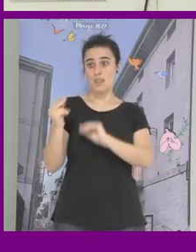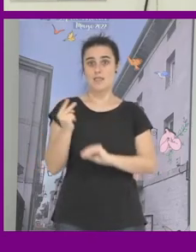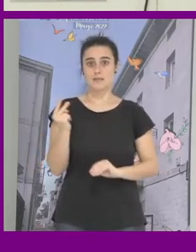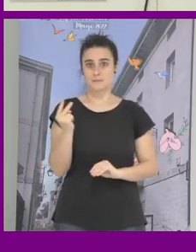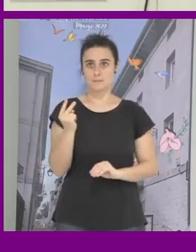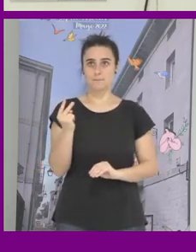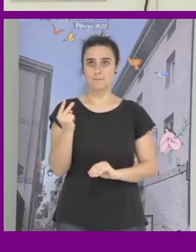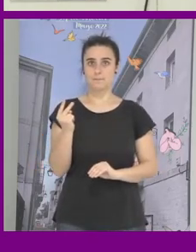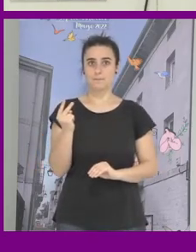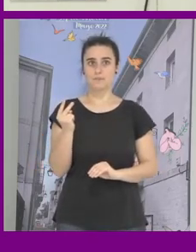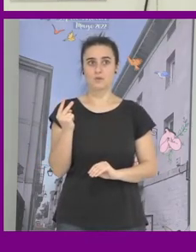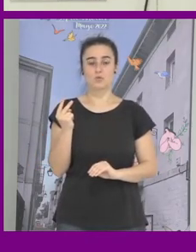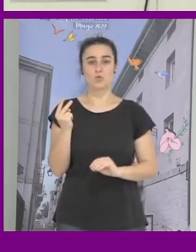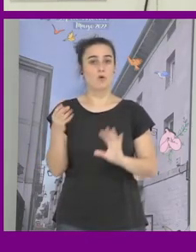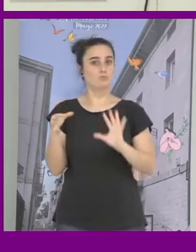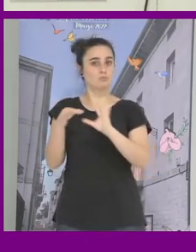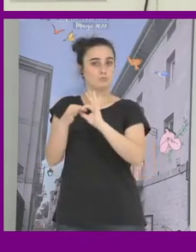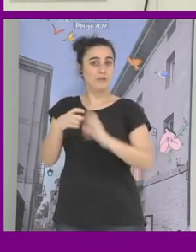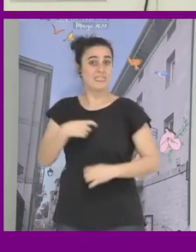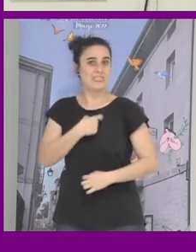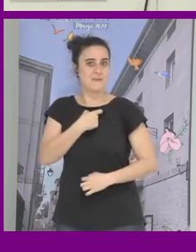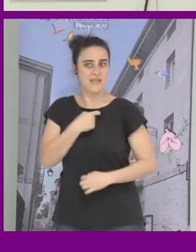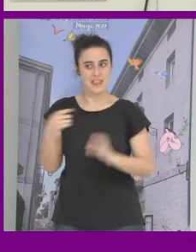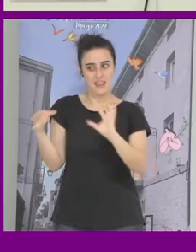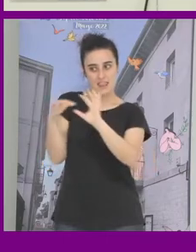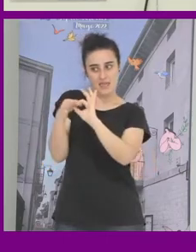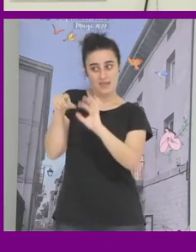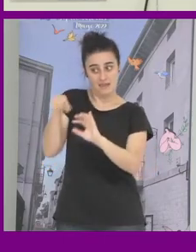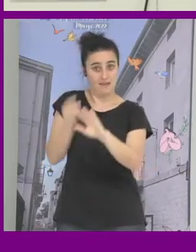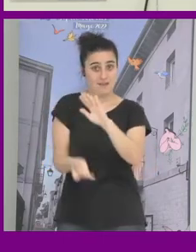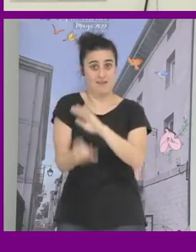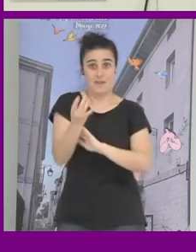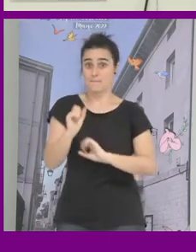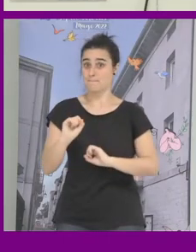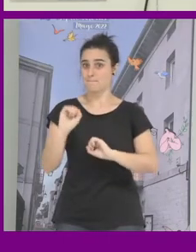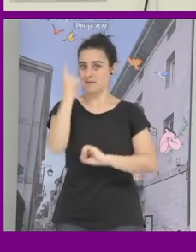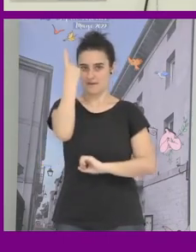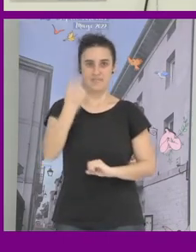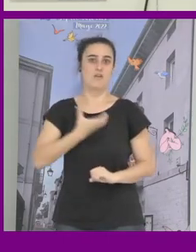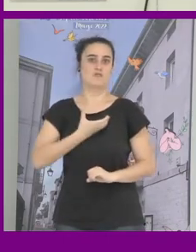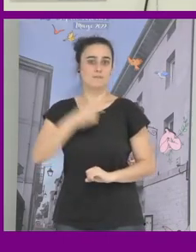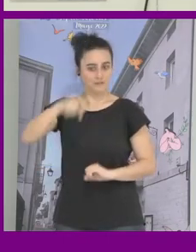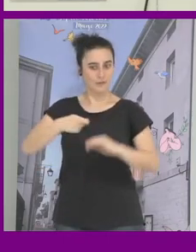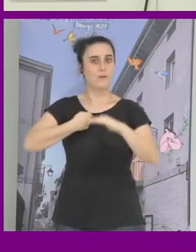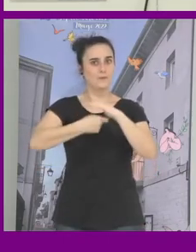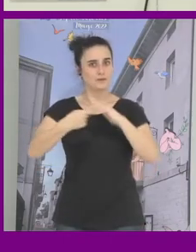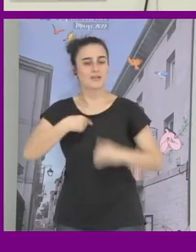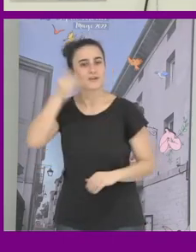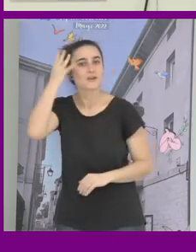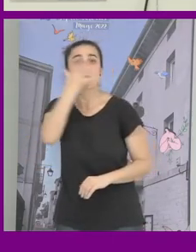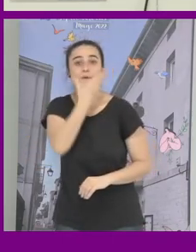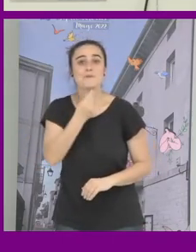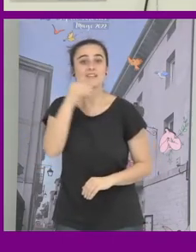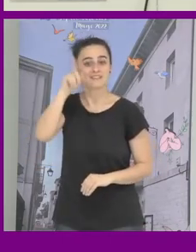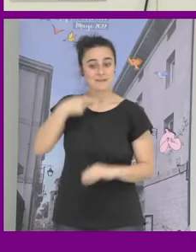Nola da? Unión Civil, ez? Lotura harreman zibilak arautu zuen lehenengo udala, orduan ba polita izango litzatekeela Gasteiz